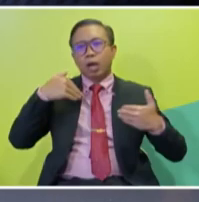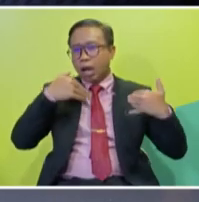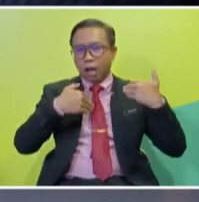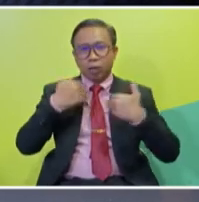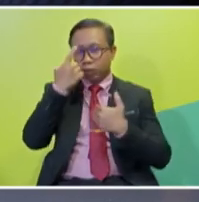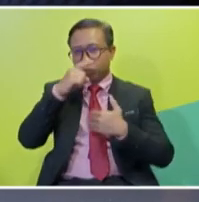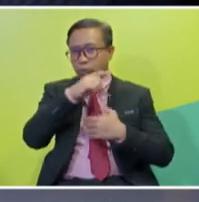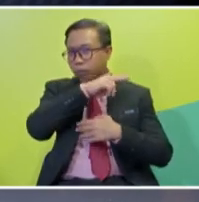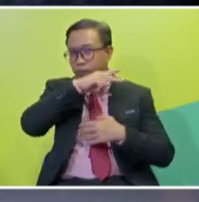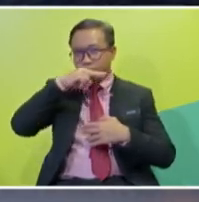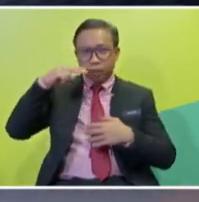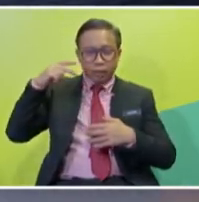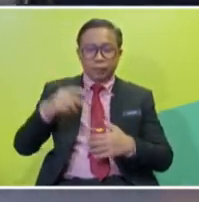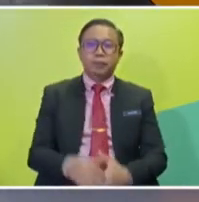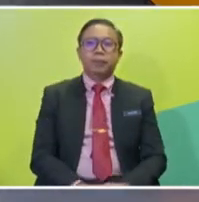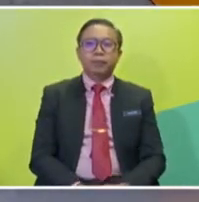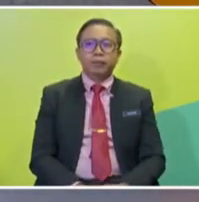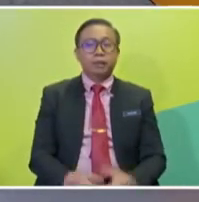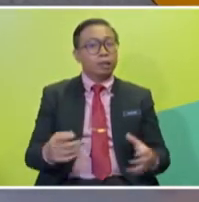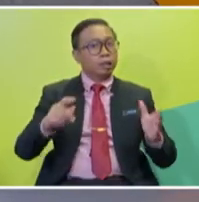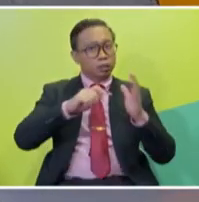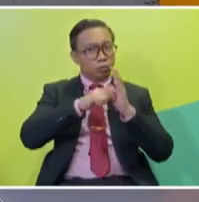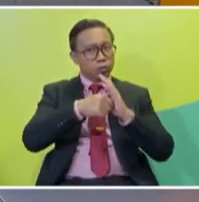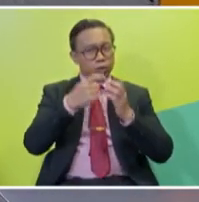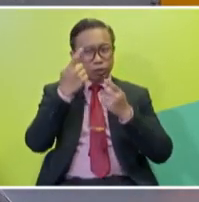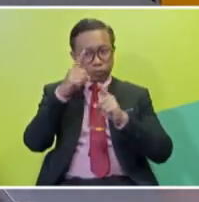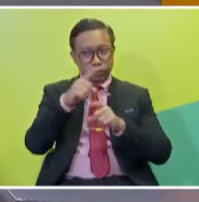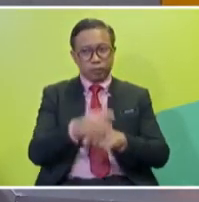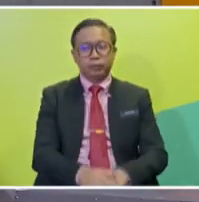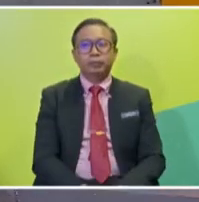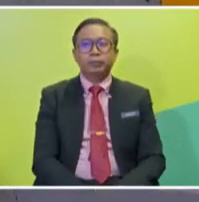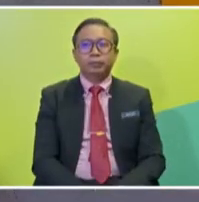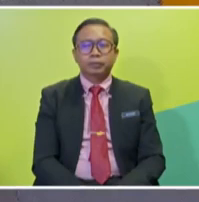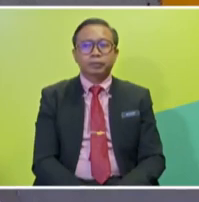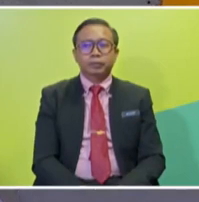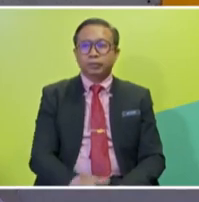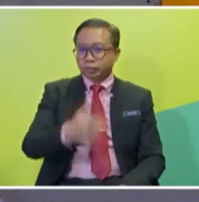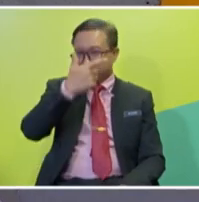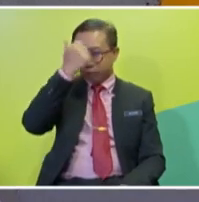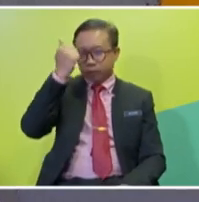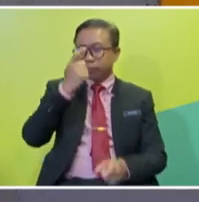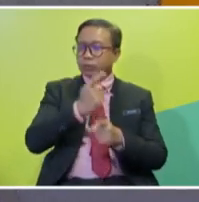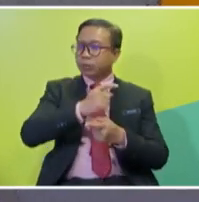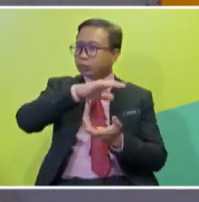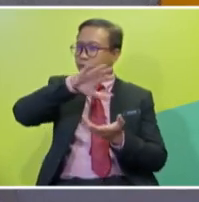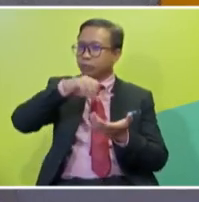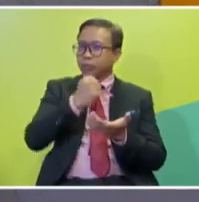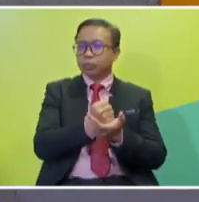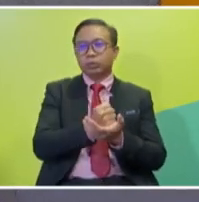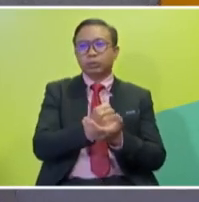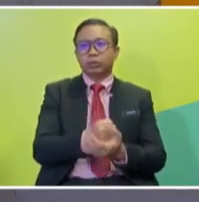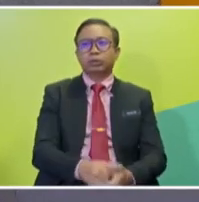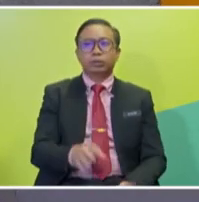berenang kunci jawaban saya betul kunci betul sebab kalau Betul semua lengkaplah 9